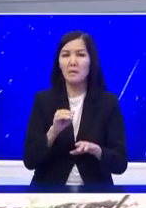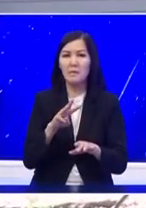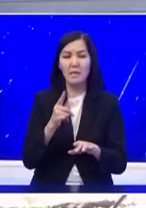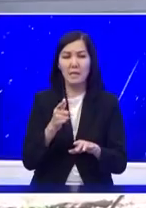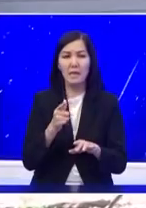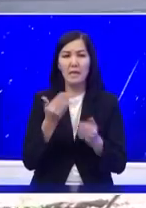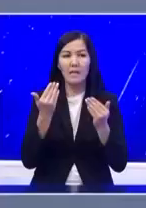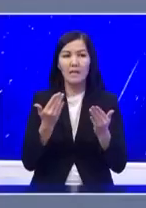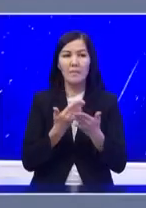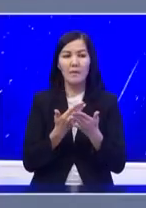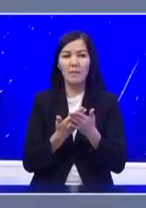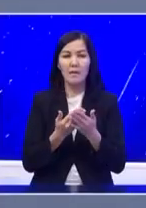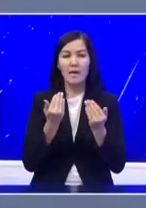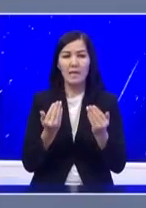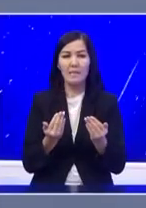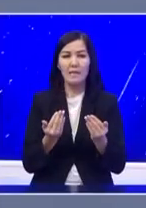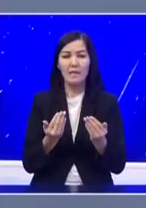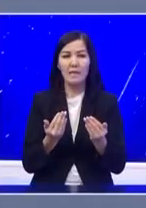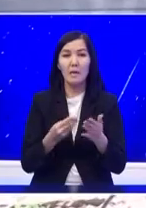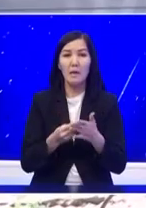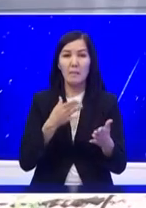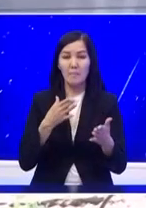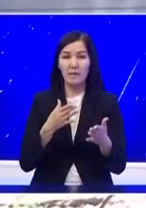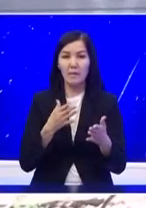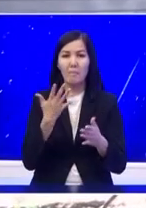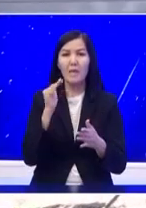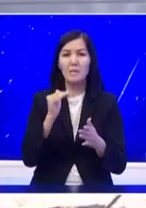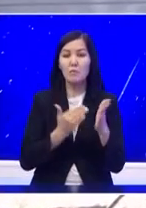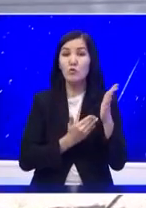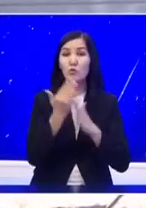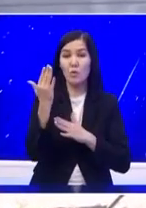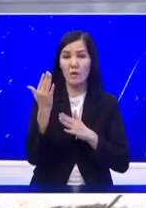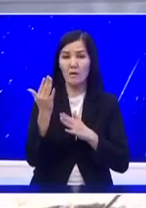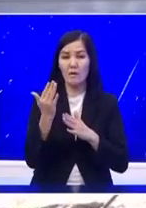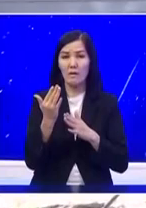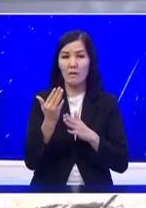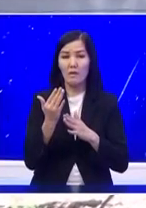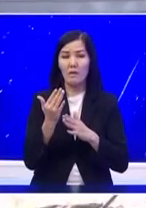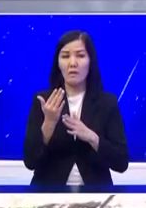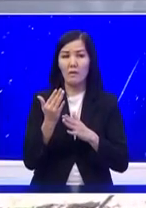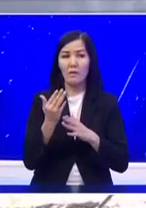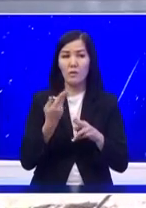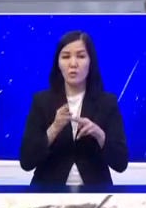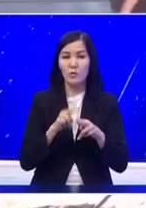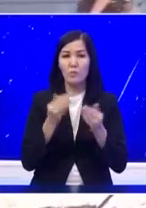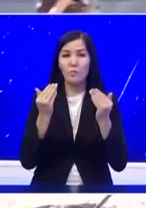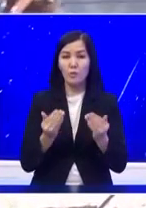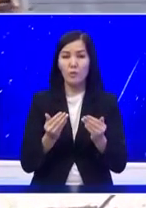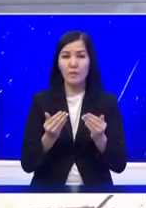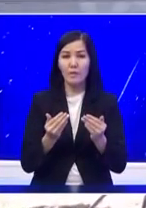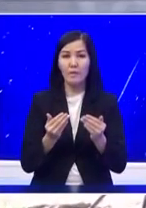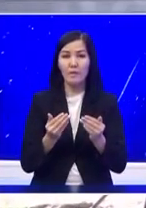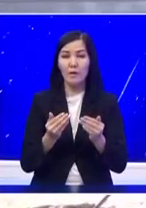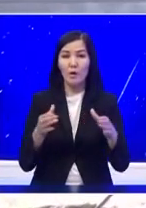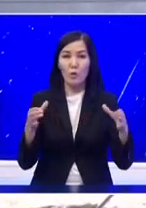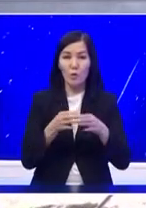болған дәрі-дәрмектердің бағасы қымбаттап кетті, 5000-нан жоғары болып кетті. Сол себептен бүгінгі уақытта біз мобильді